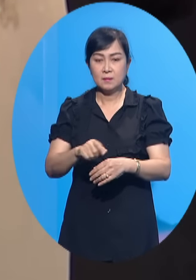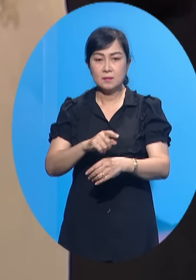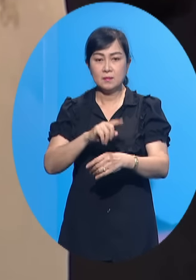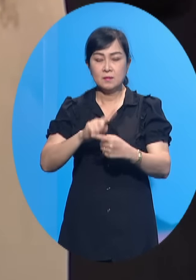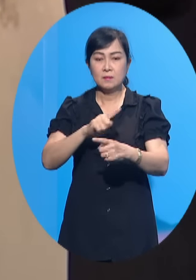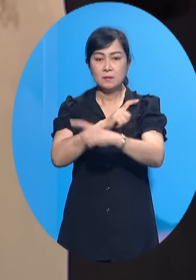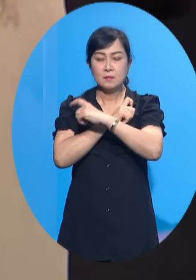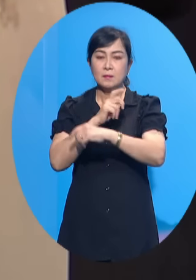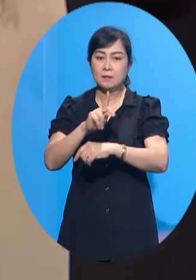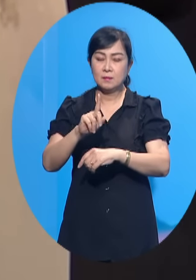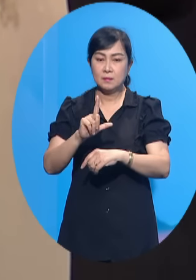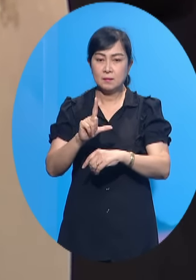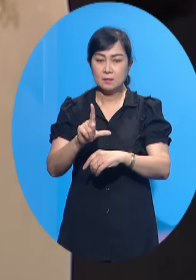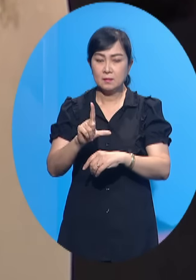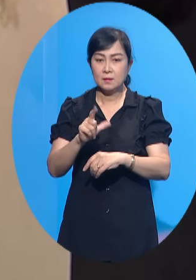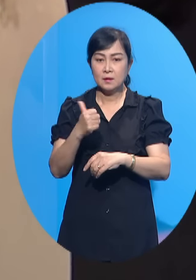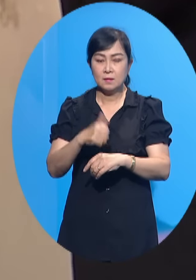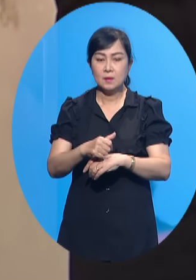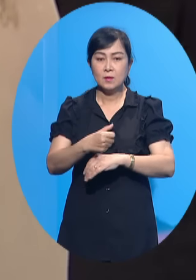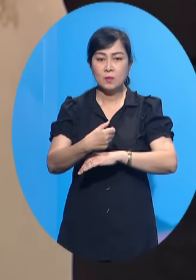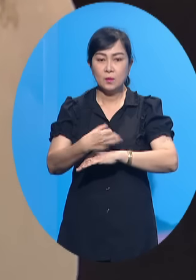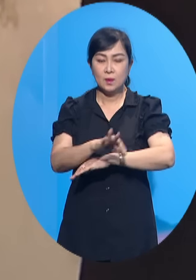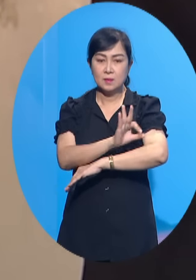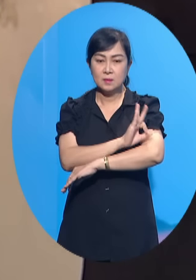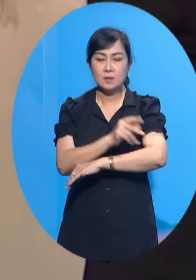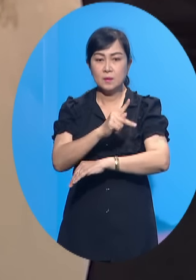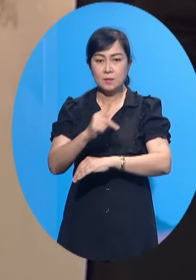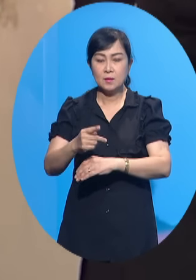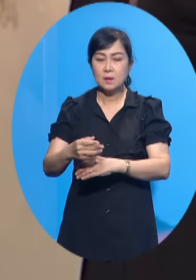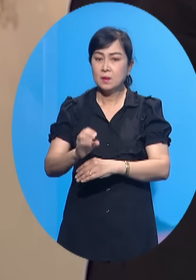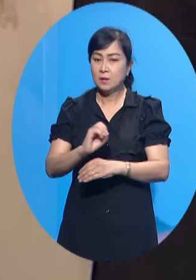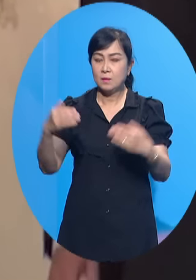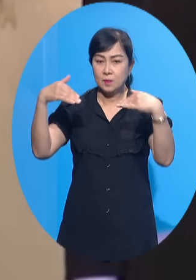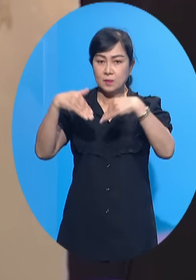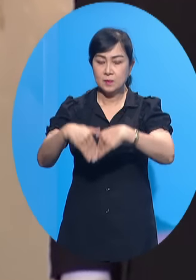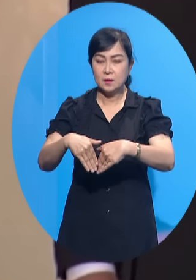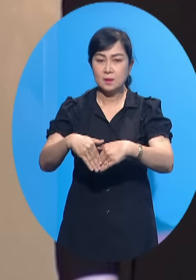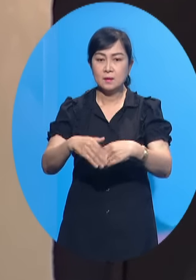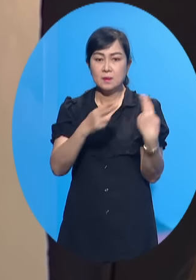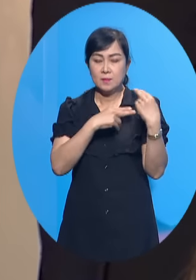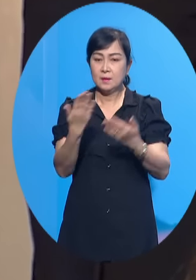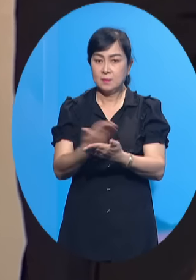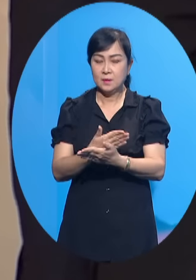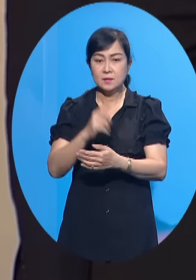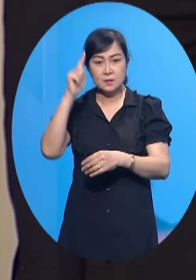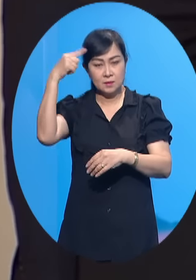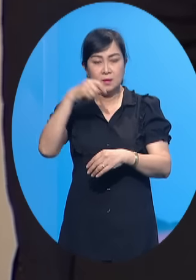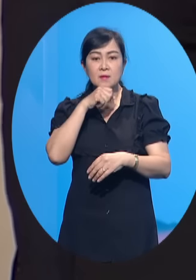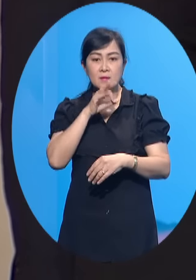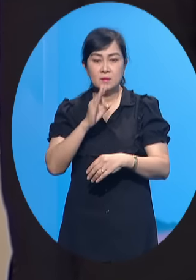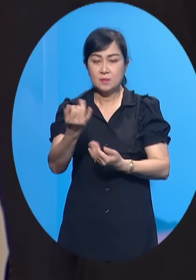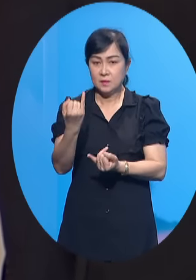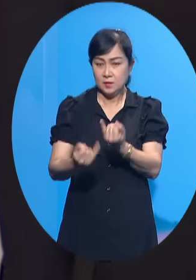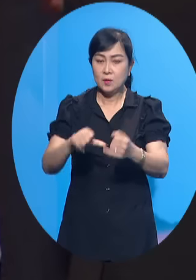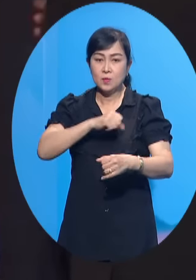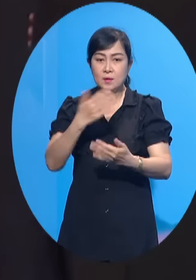Nicky halley và cụ Ngoại trưởng Mike pomel nhưng không mời họ tham gia chính qu mới nhưng sự đầu tiên được ông trump chọn